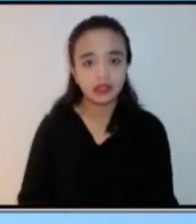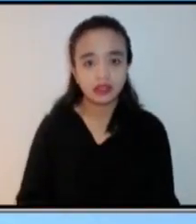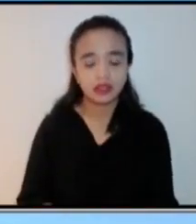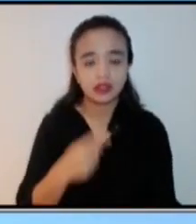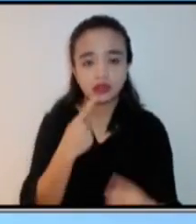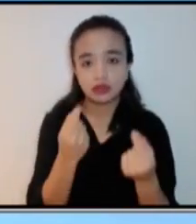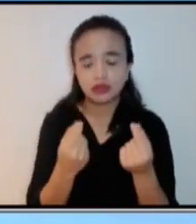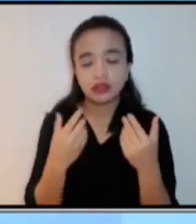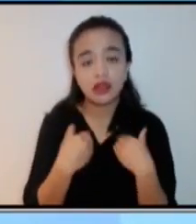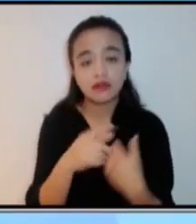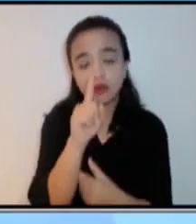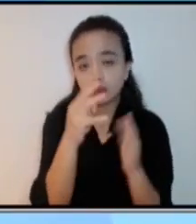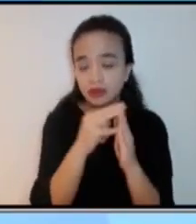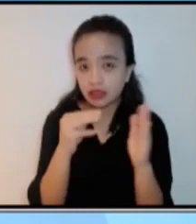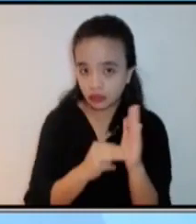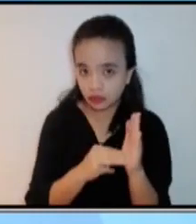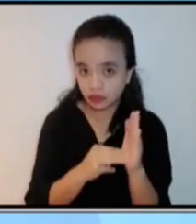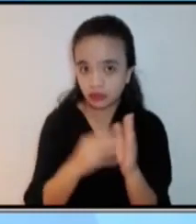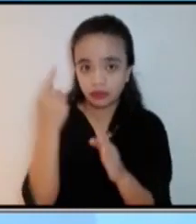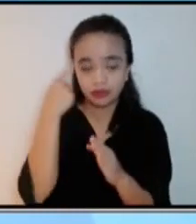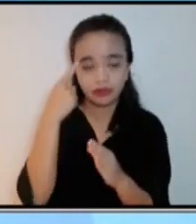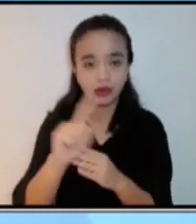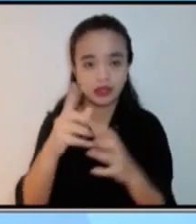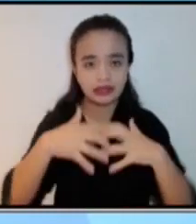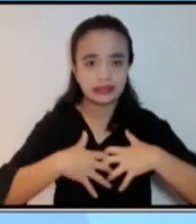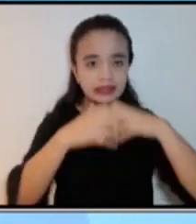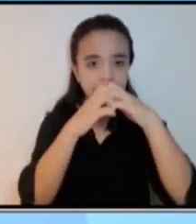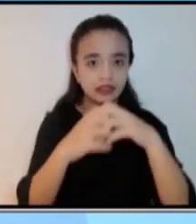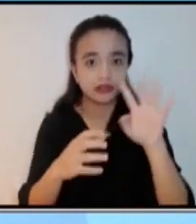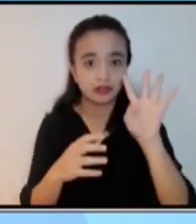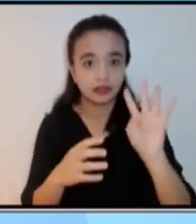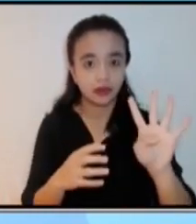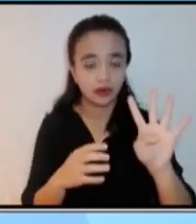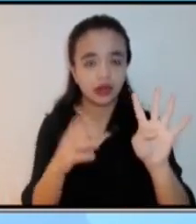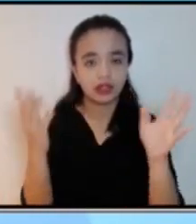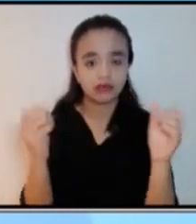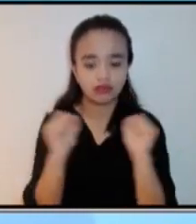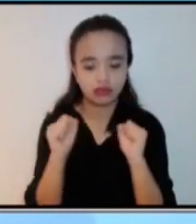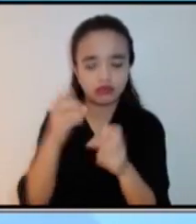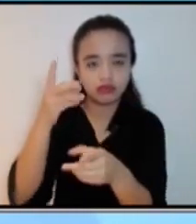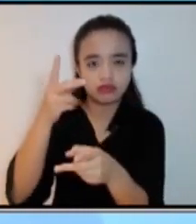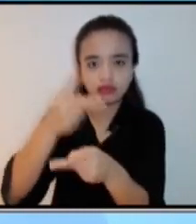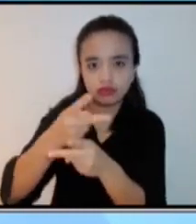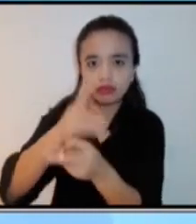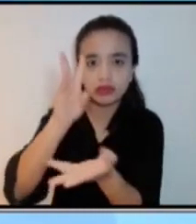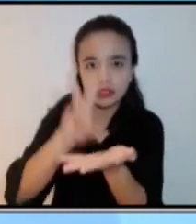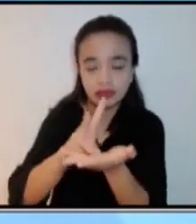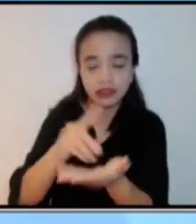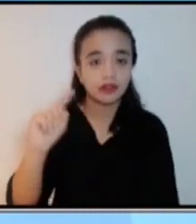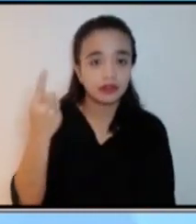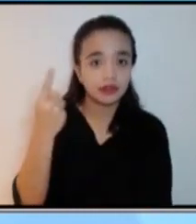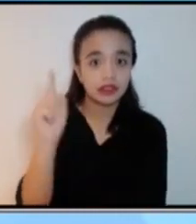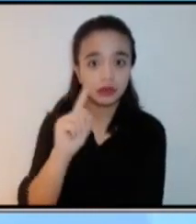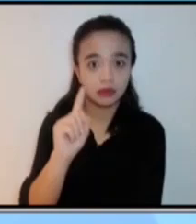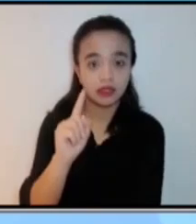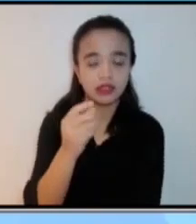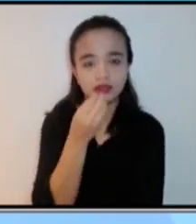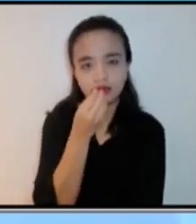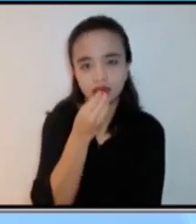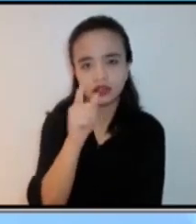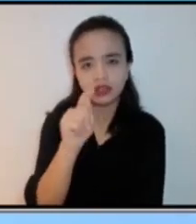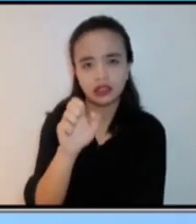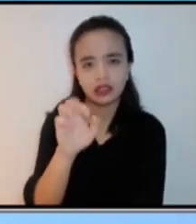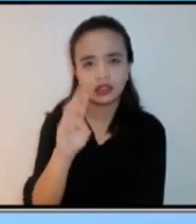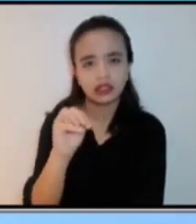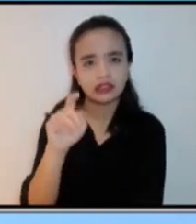piso ang kagawaran para sa pagkatayo ng 4 na cold storage facilities. Pangunahin dyan ang Food Terminal Incorporated o FTI Complex